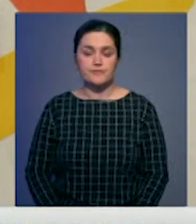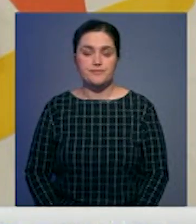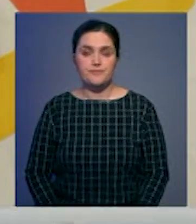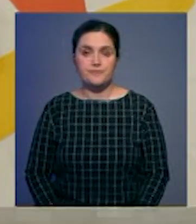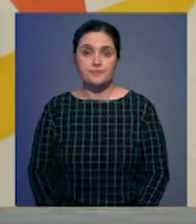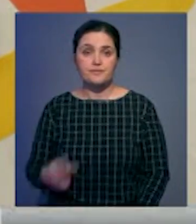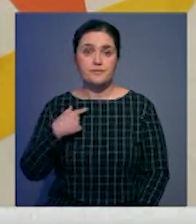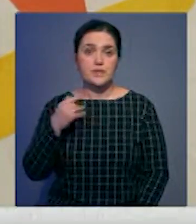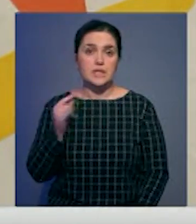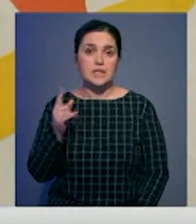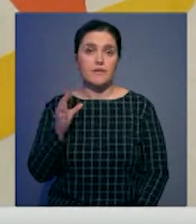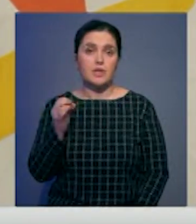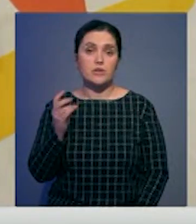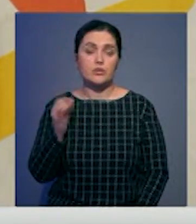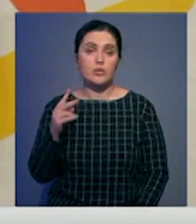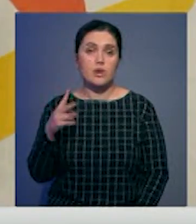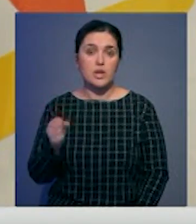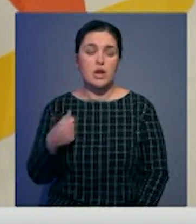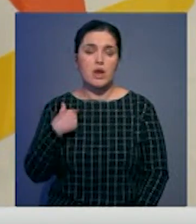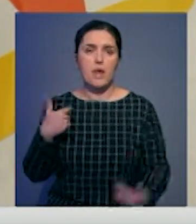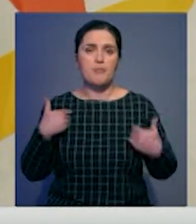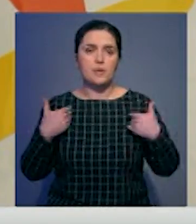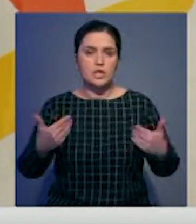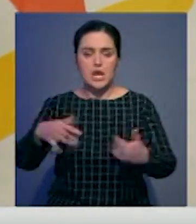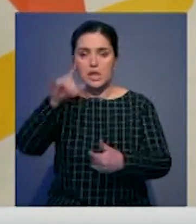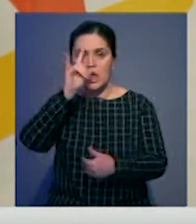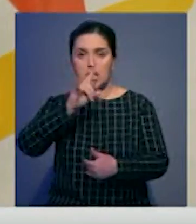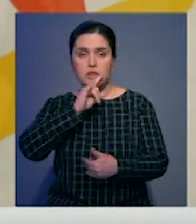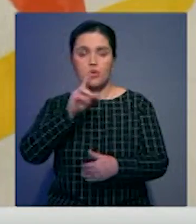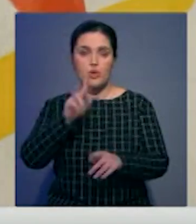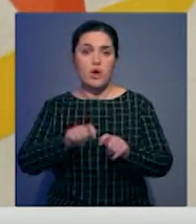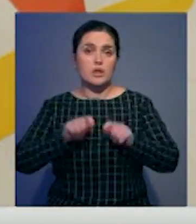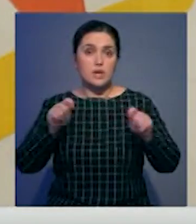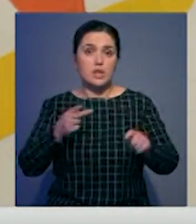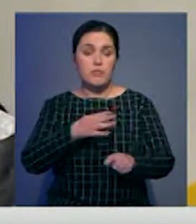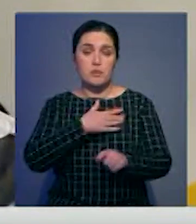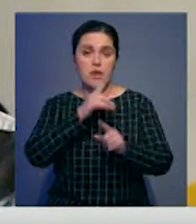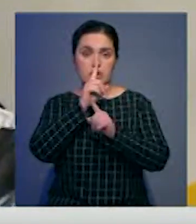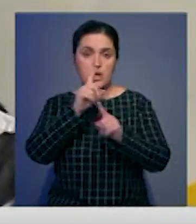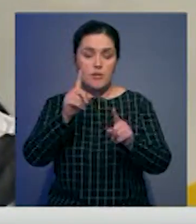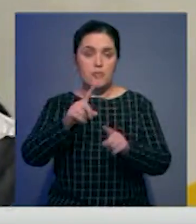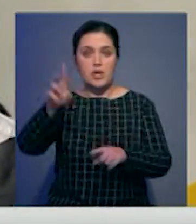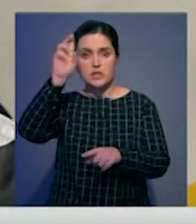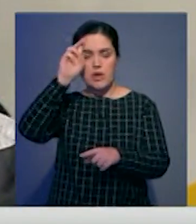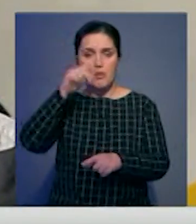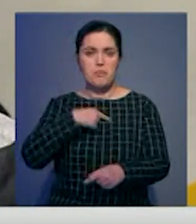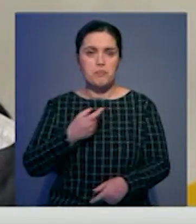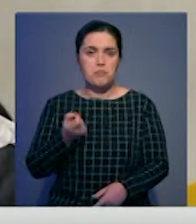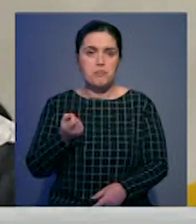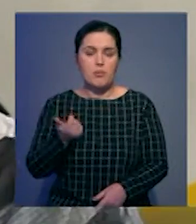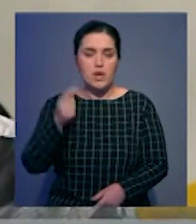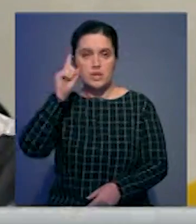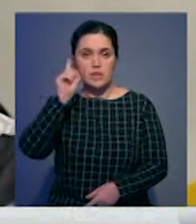Я из Венесуэлы, и мои самые наилучшие пожелания казахстанцам, которые открыли для меня необыкновенную страну. Я мало знал о вашей